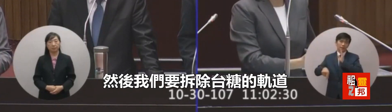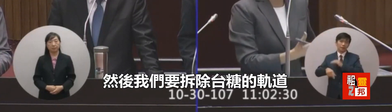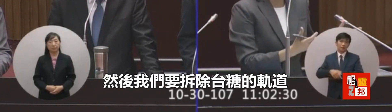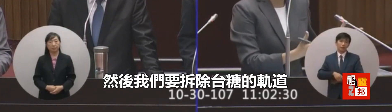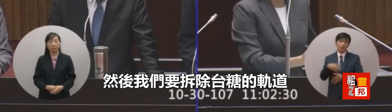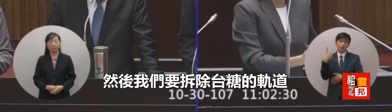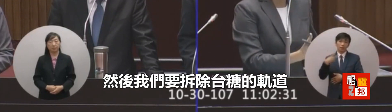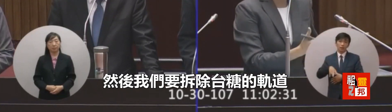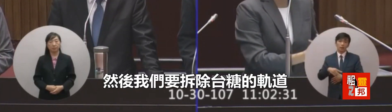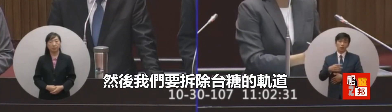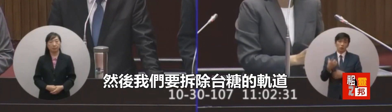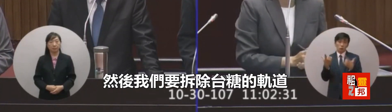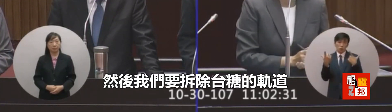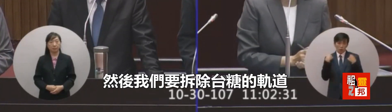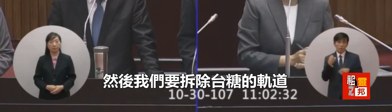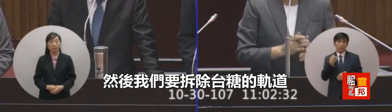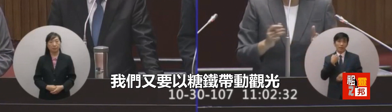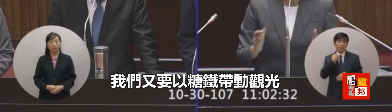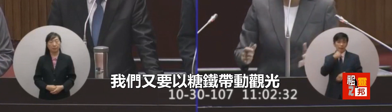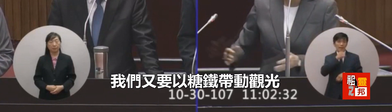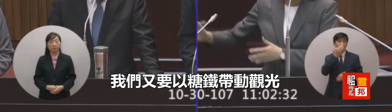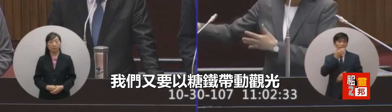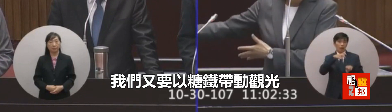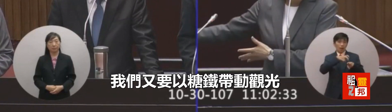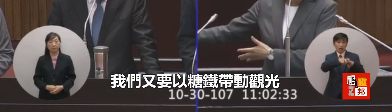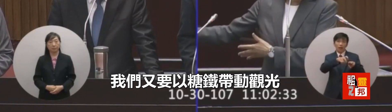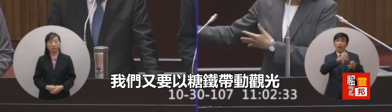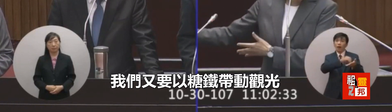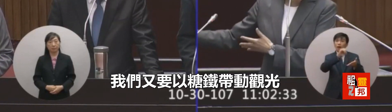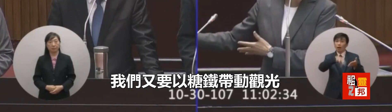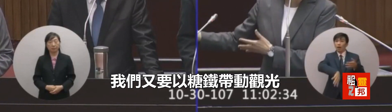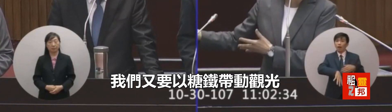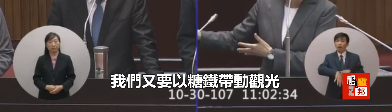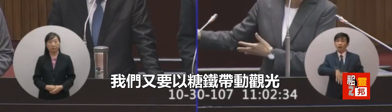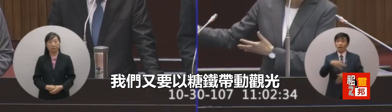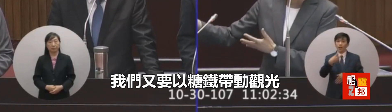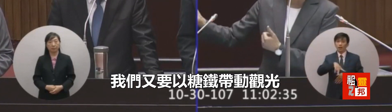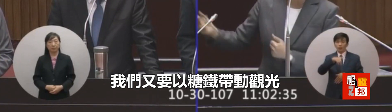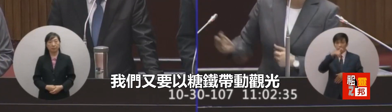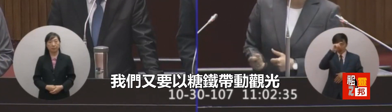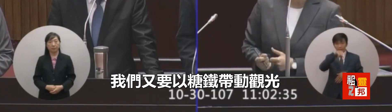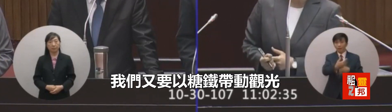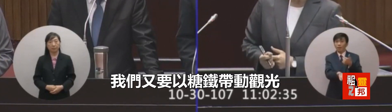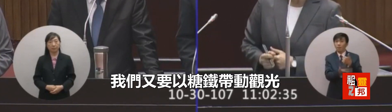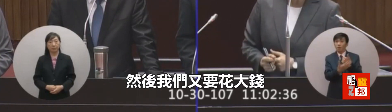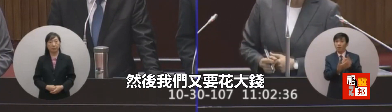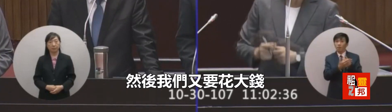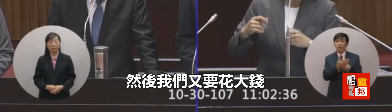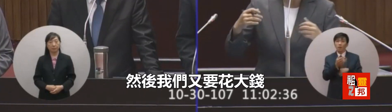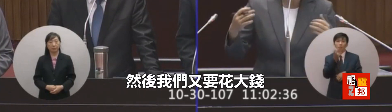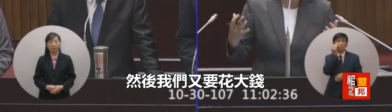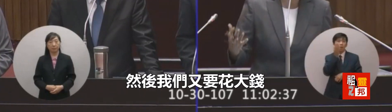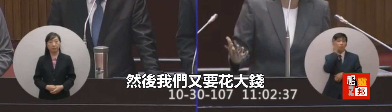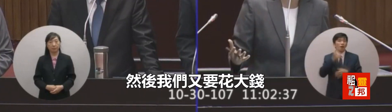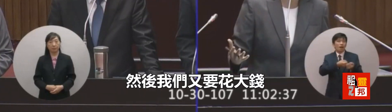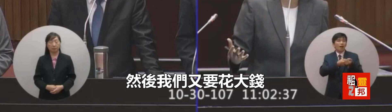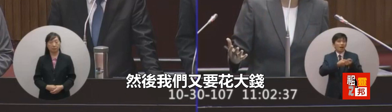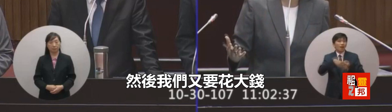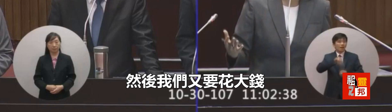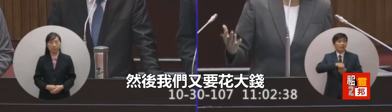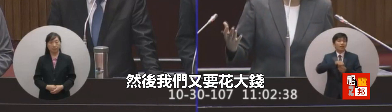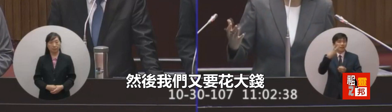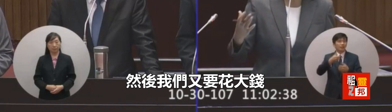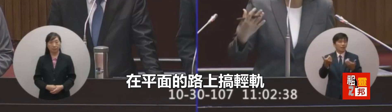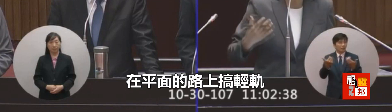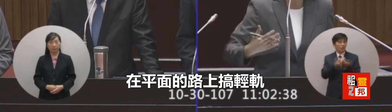要拆除台塘的轨道，我们又要以塘铁带动观光，然后我们又要花大